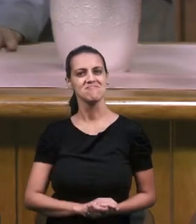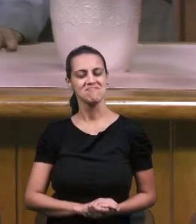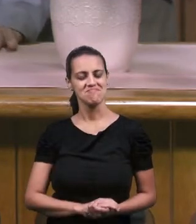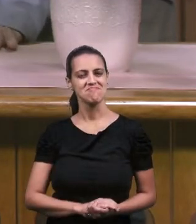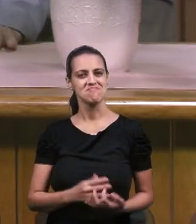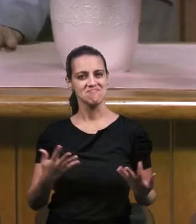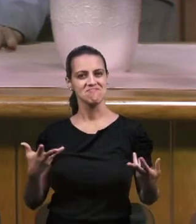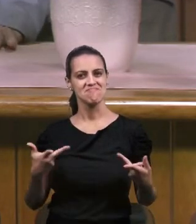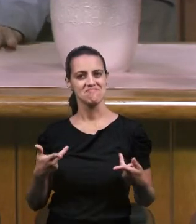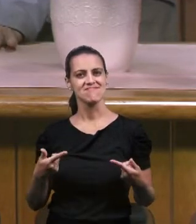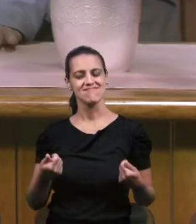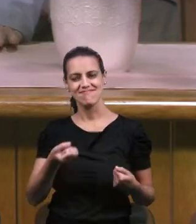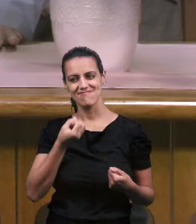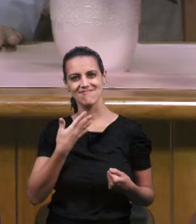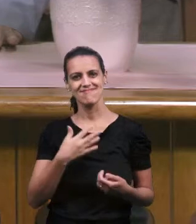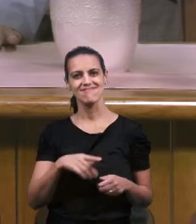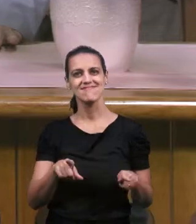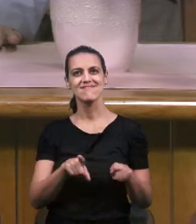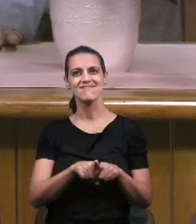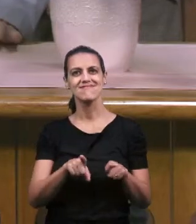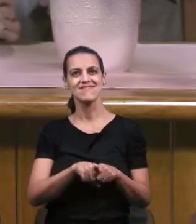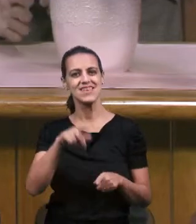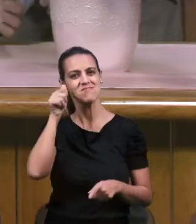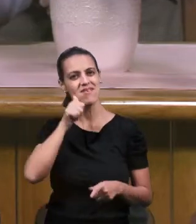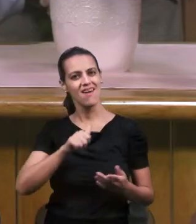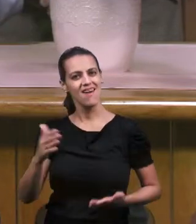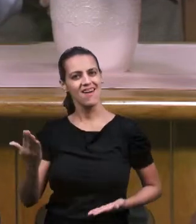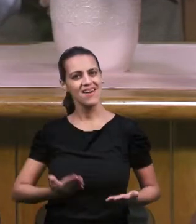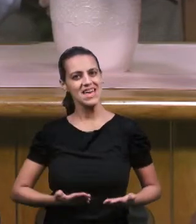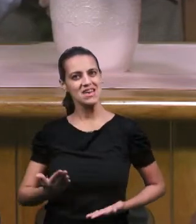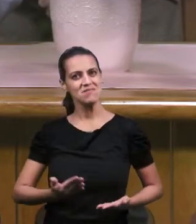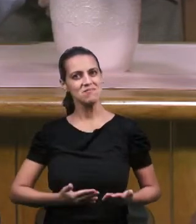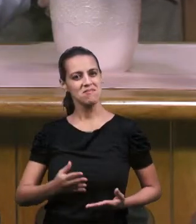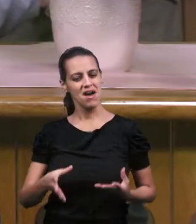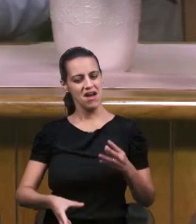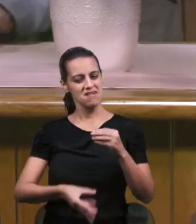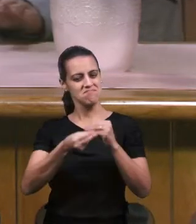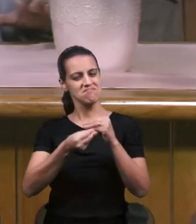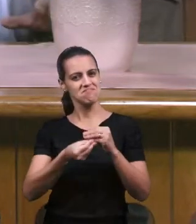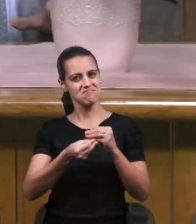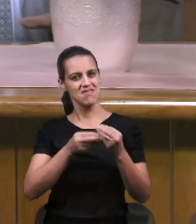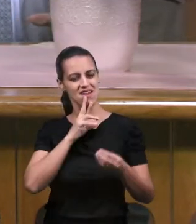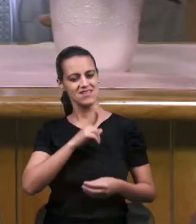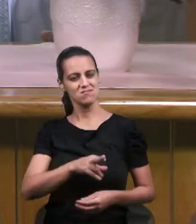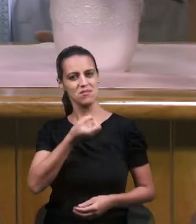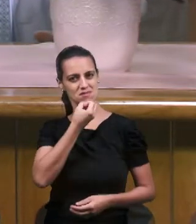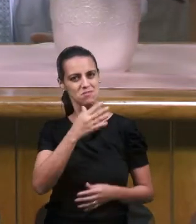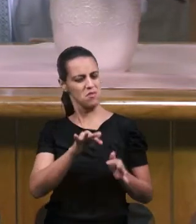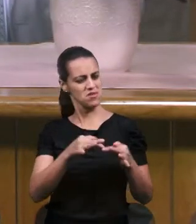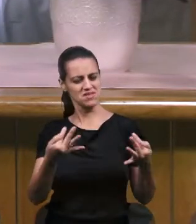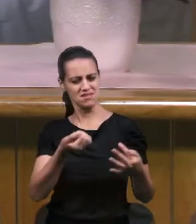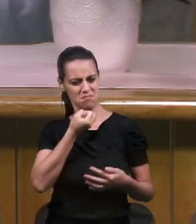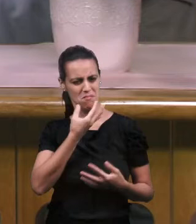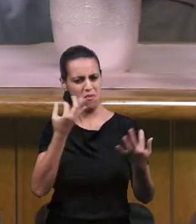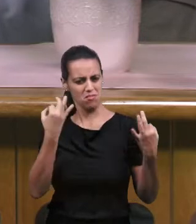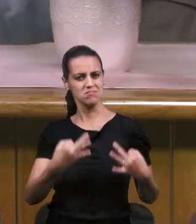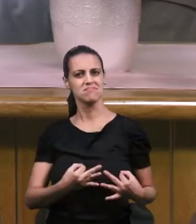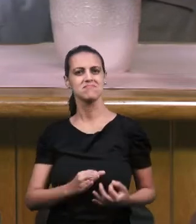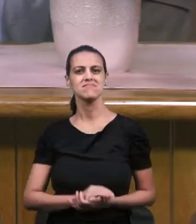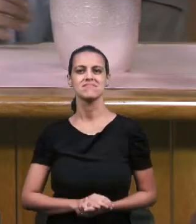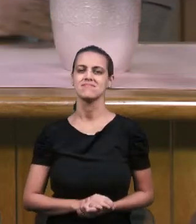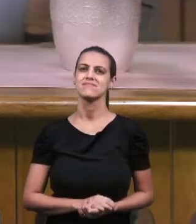arrivent, c'est extraordinaire. Notre sœur a contribué avec 2 paroles dans sa simplicité très propre, très appropriée. Amen.